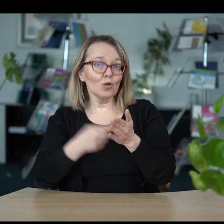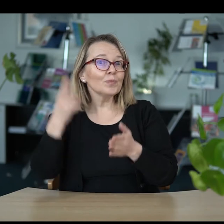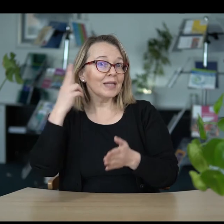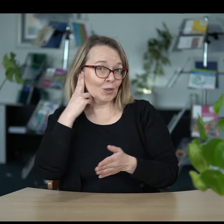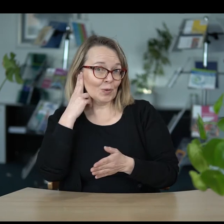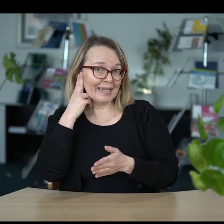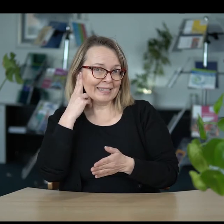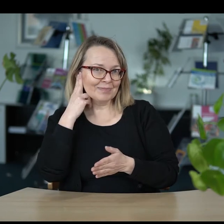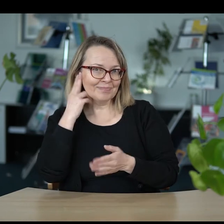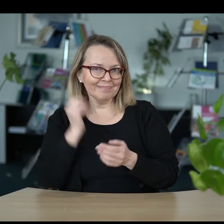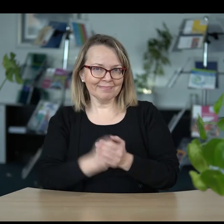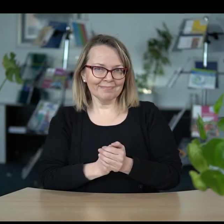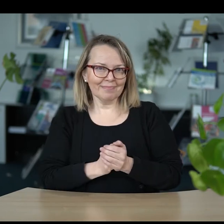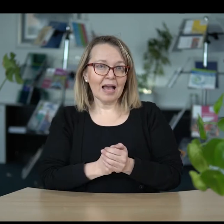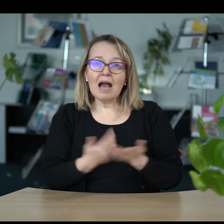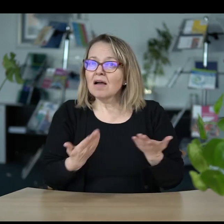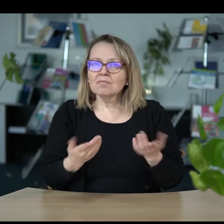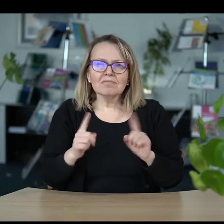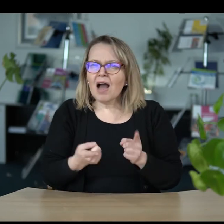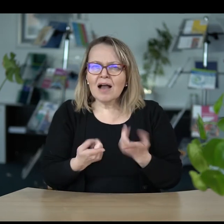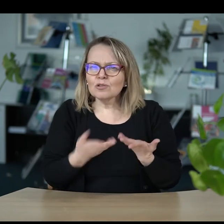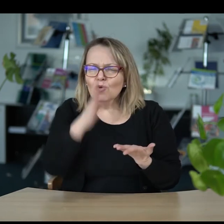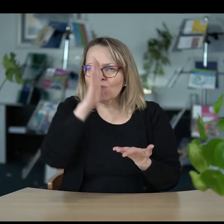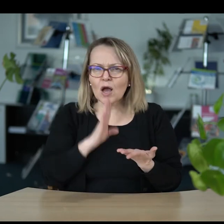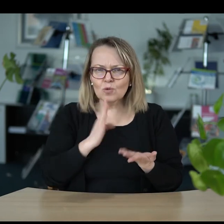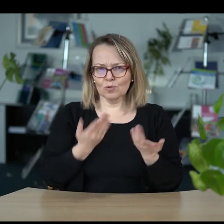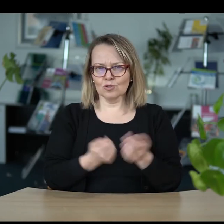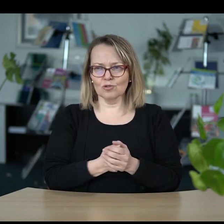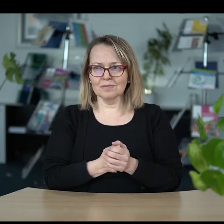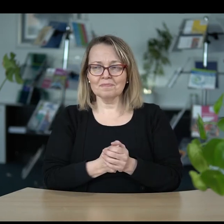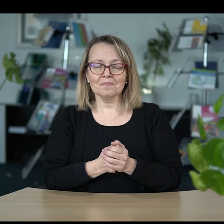vsem svetu pa približno 70 milijonov ljudi z okvaro sluha.